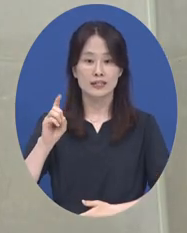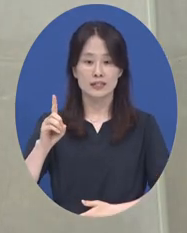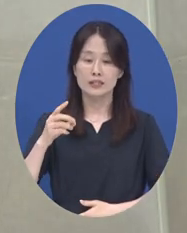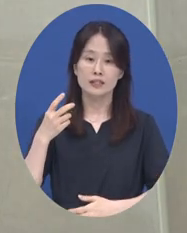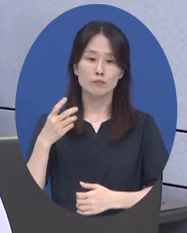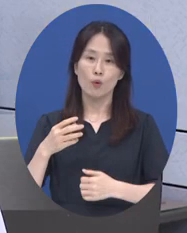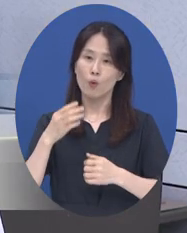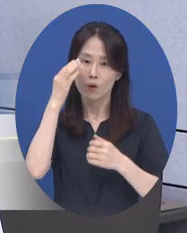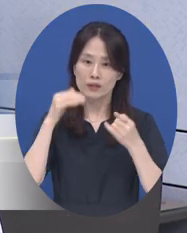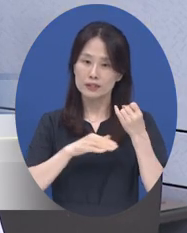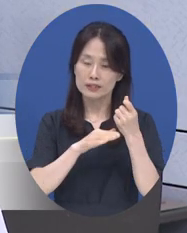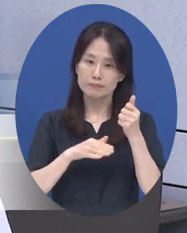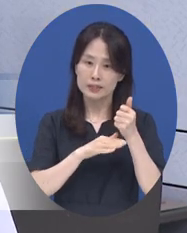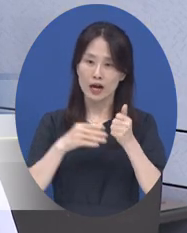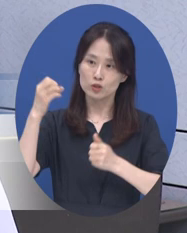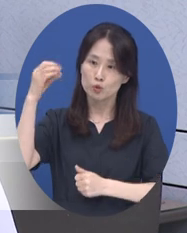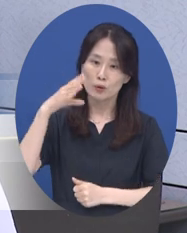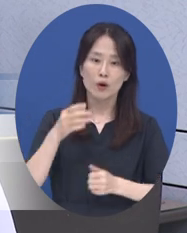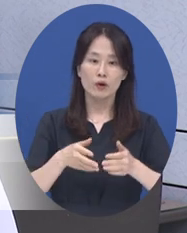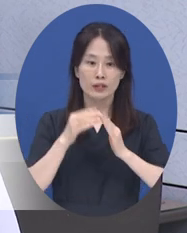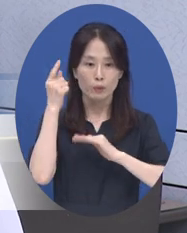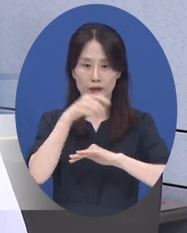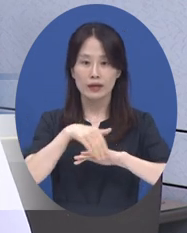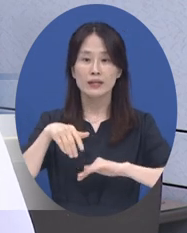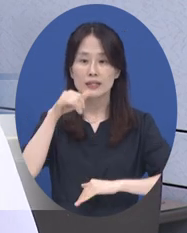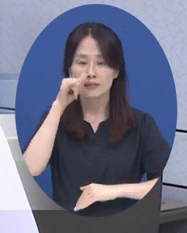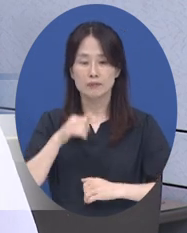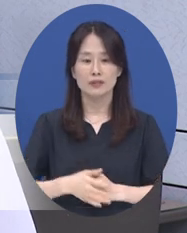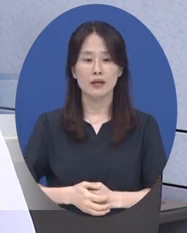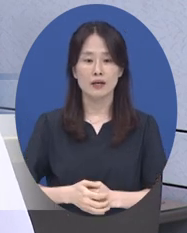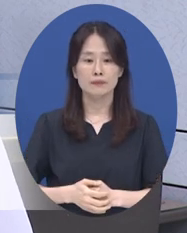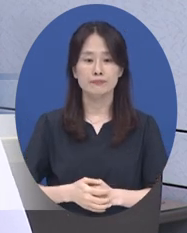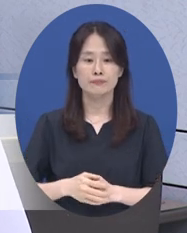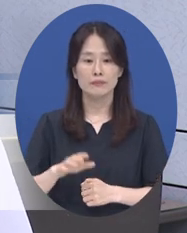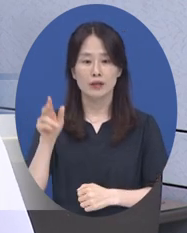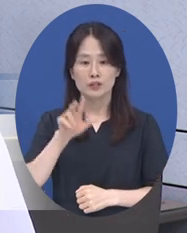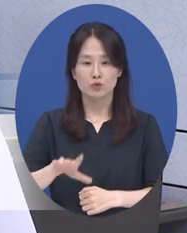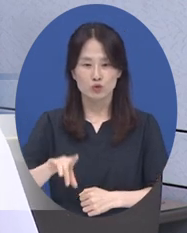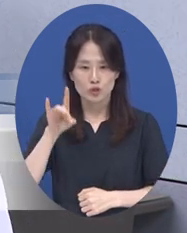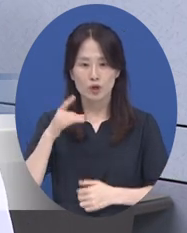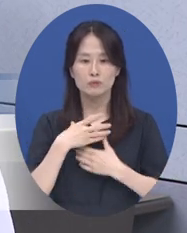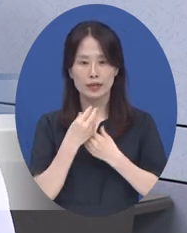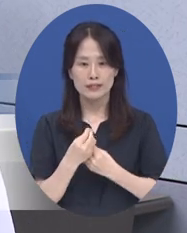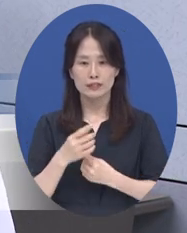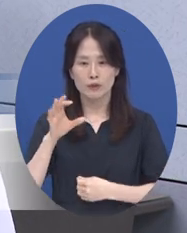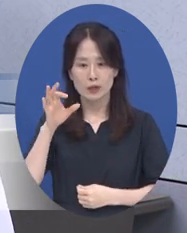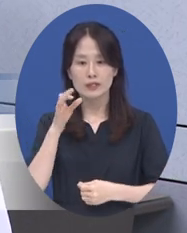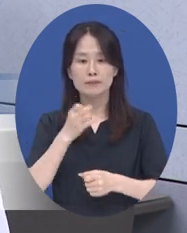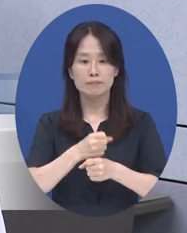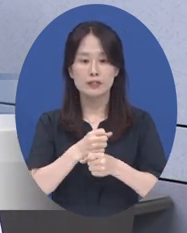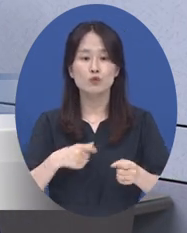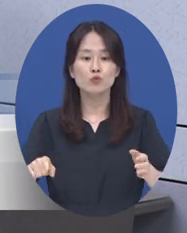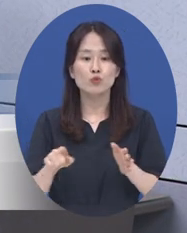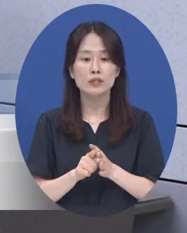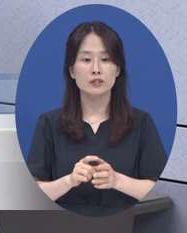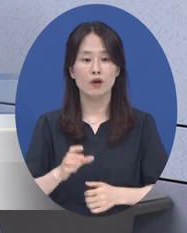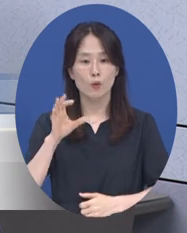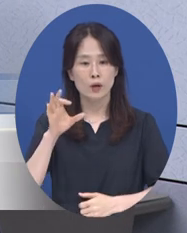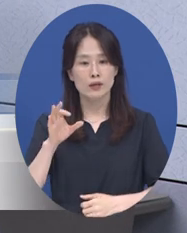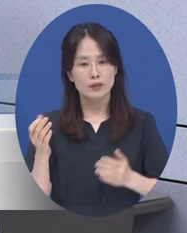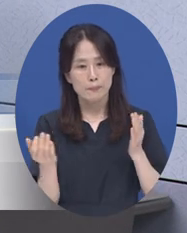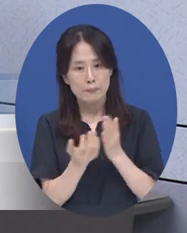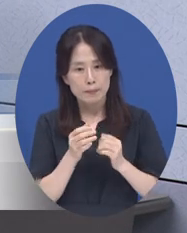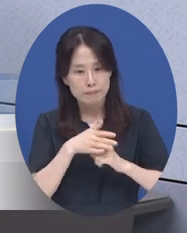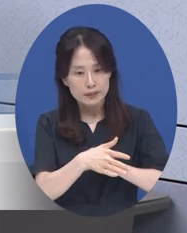계획입니다. 경기도는 올해 전국 최초로 안전한 민간 화장실을 조성하고자 각 화장실에 적합한 방식으로